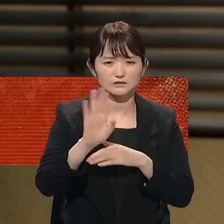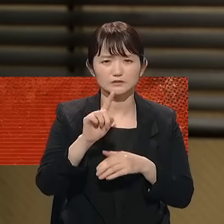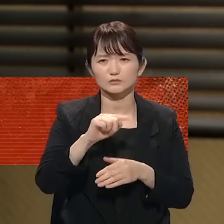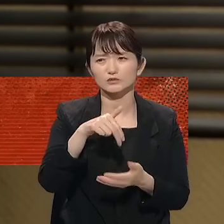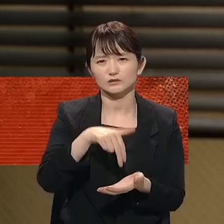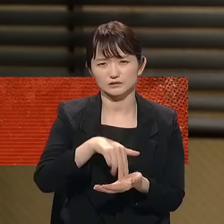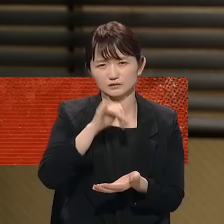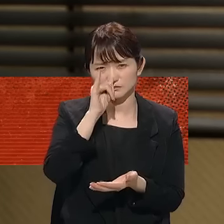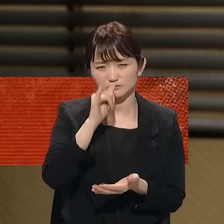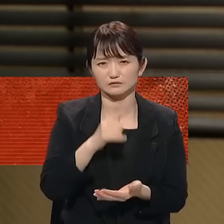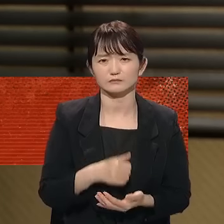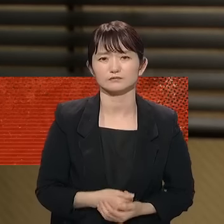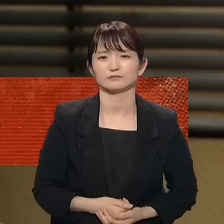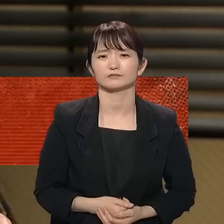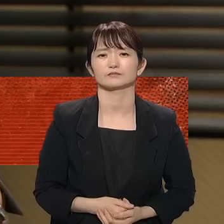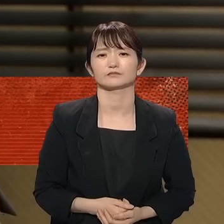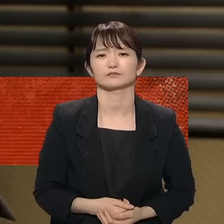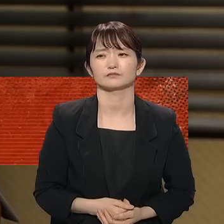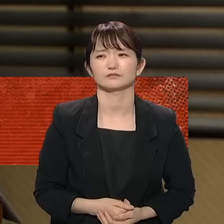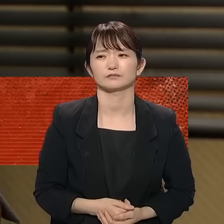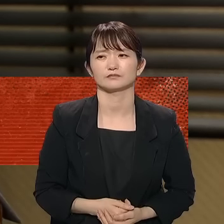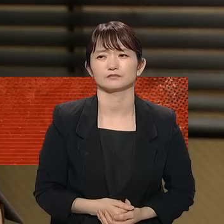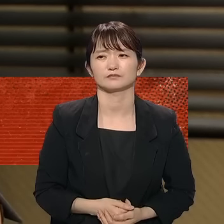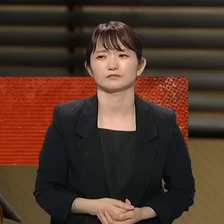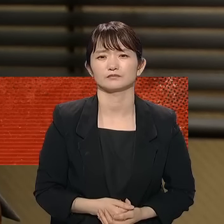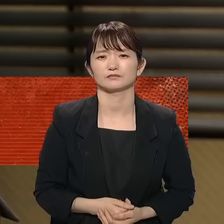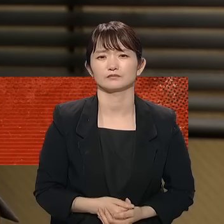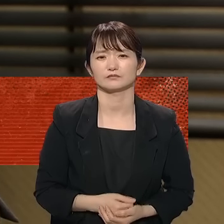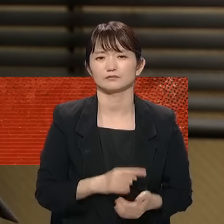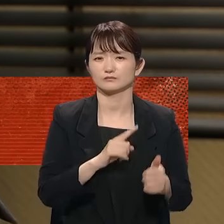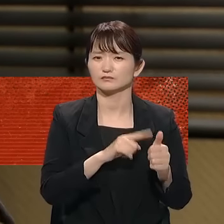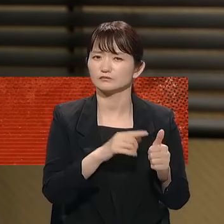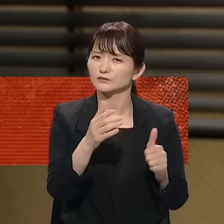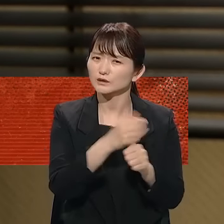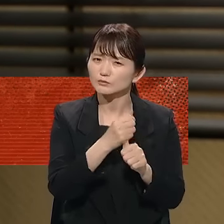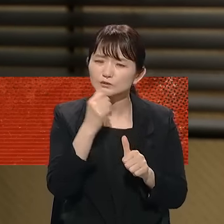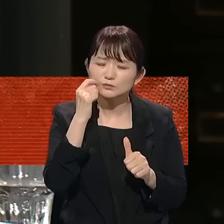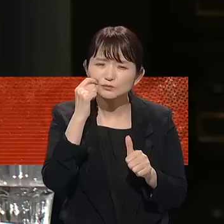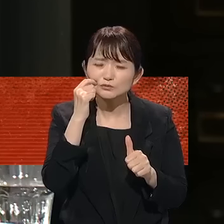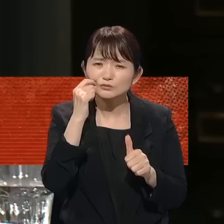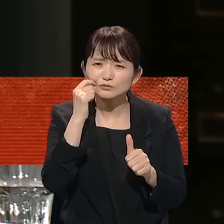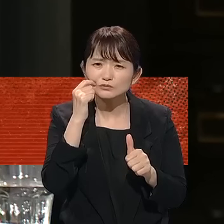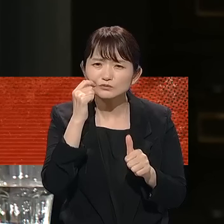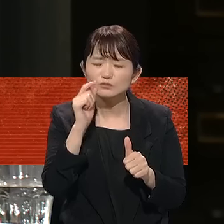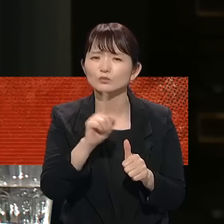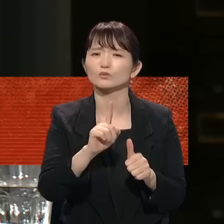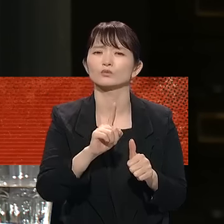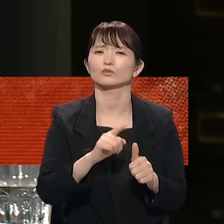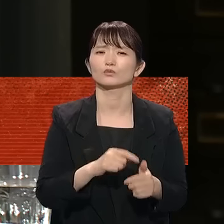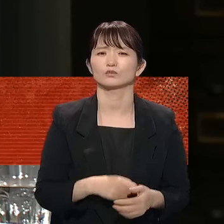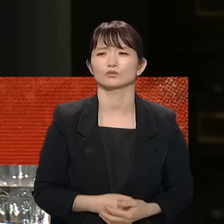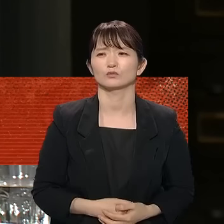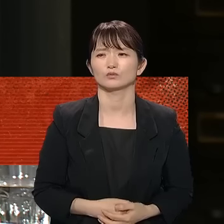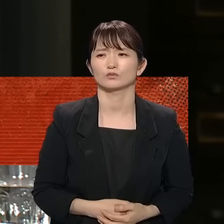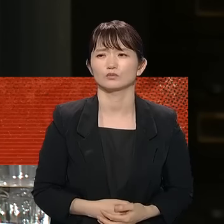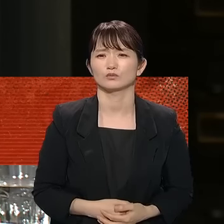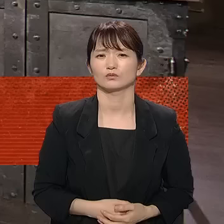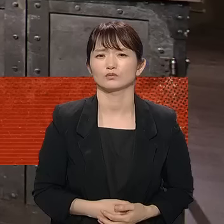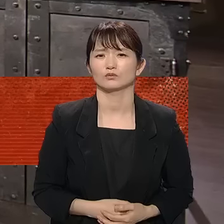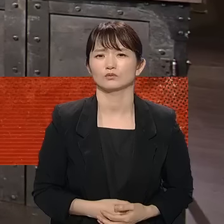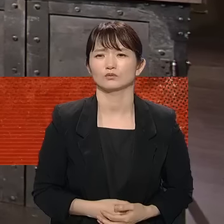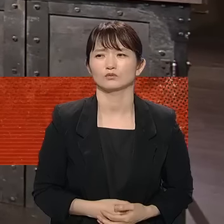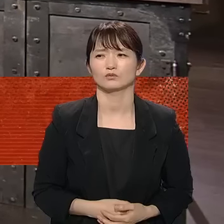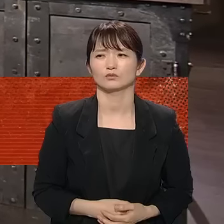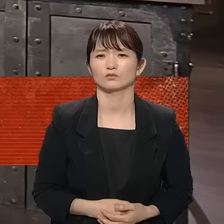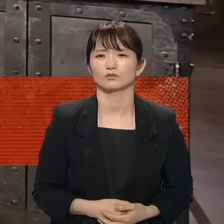있어 보이는데 이걸 왜 못 잡을까요? 왜 못 잡을까요, 양 변호사님? 글쎄요. 나름대로는 그렇게